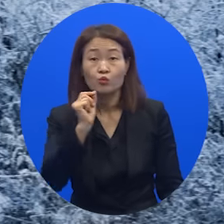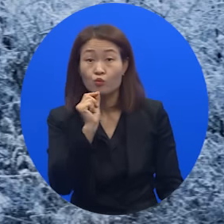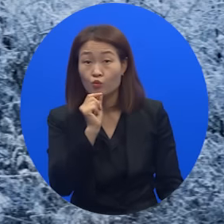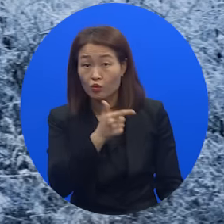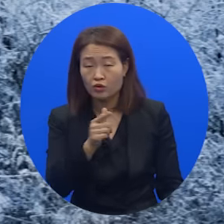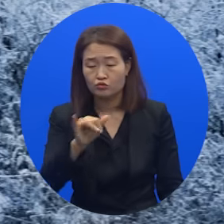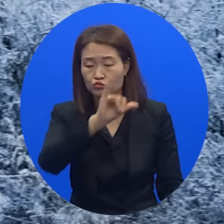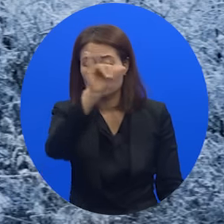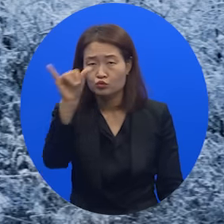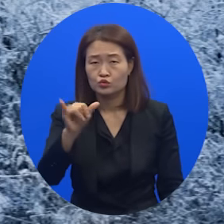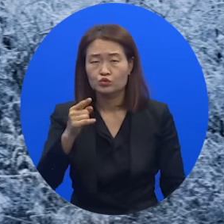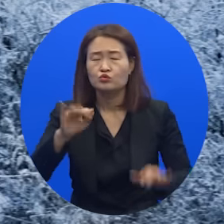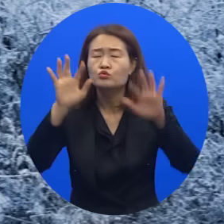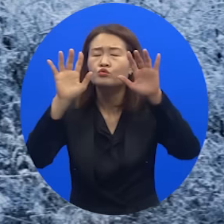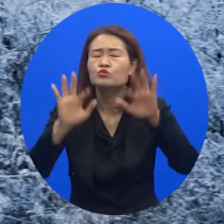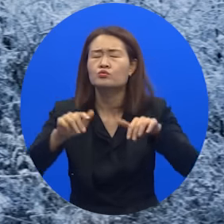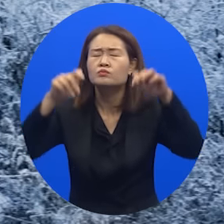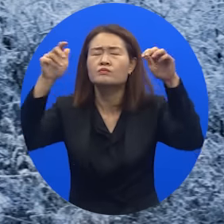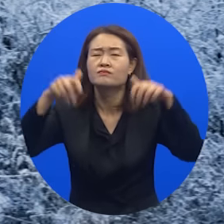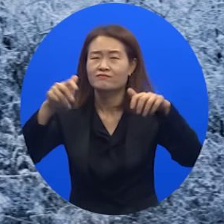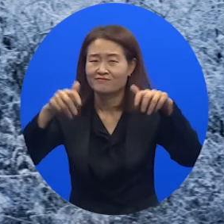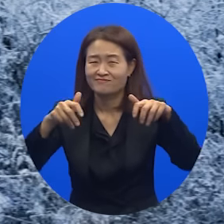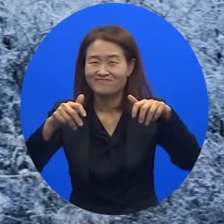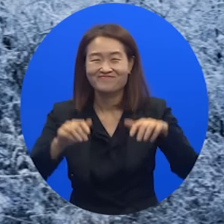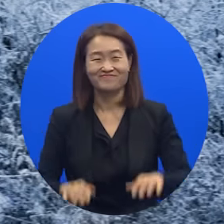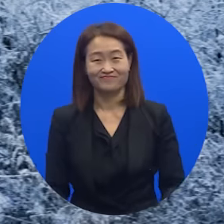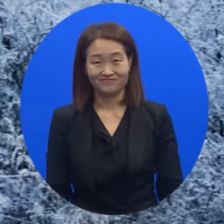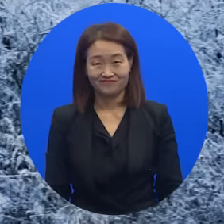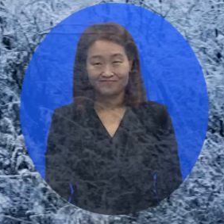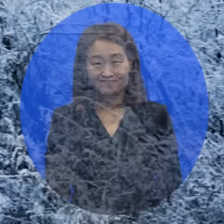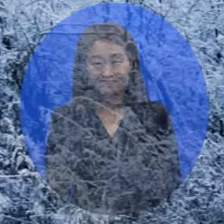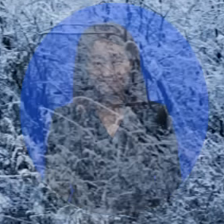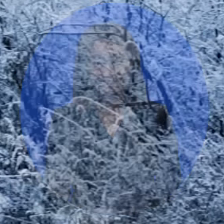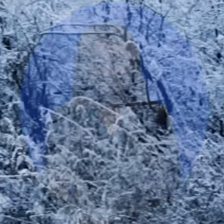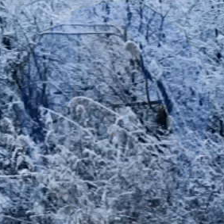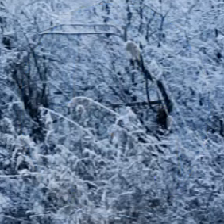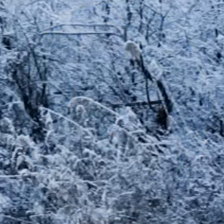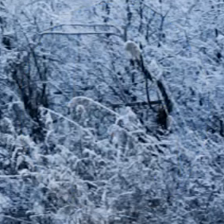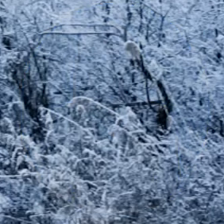다음 주 월요일 전국의 눈비 소식 예보되어 있습니다